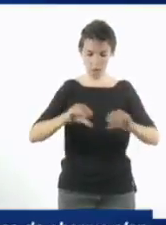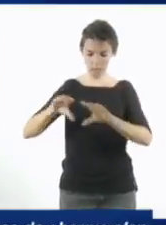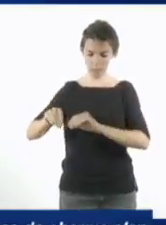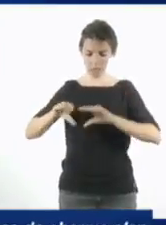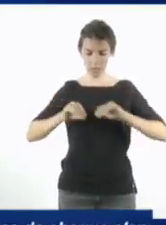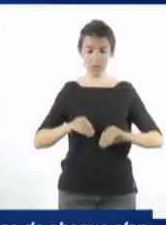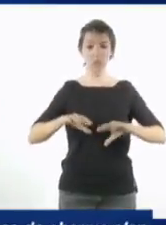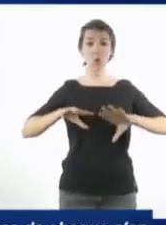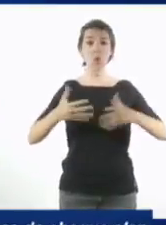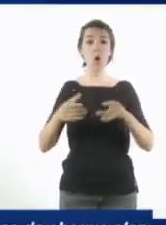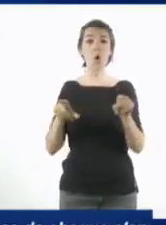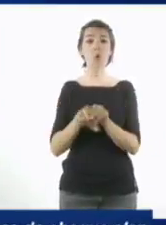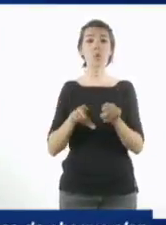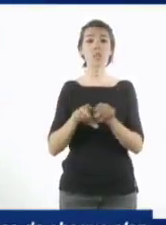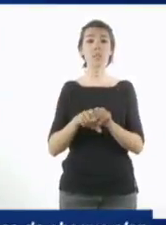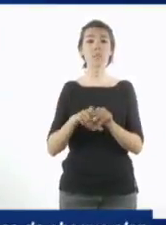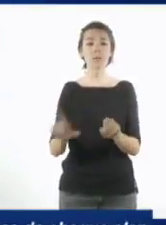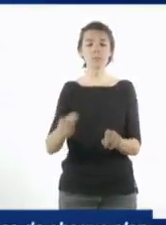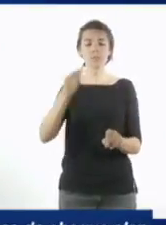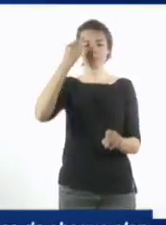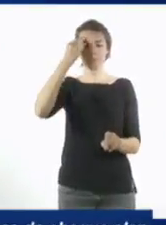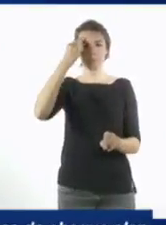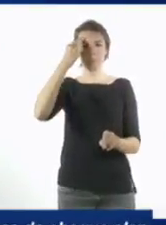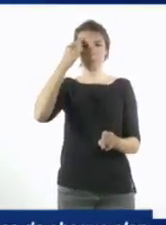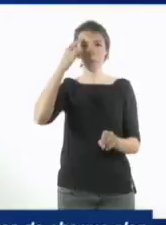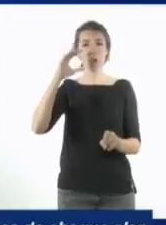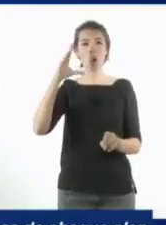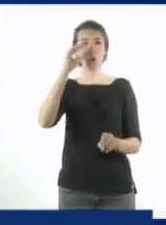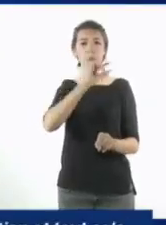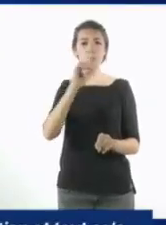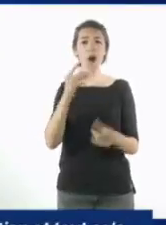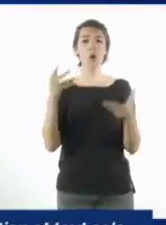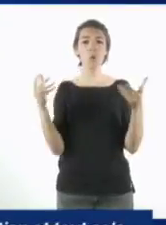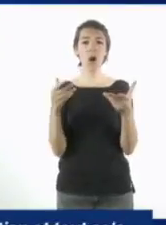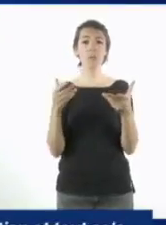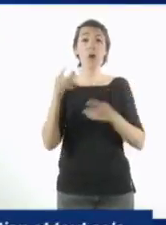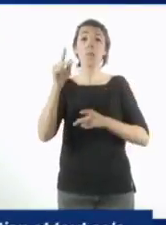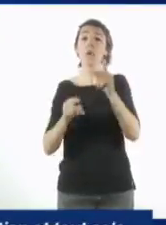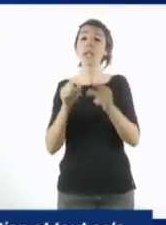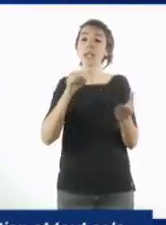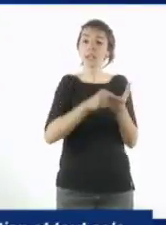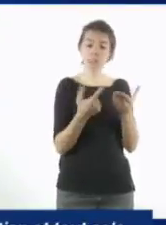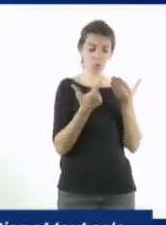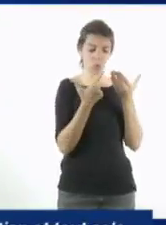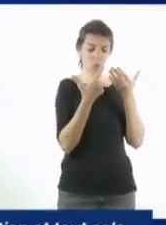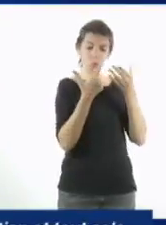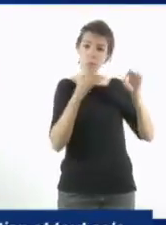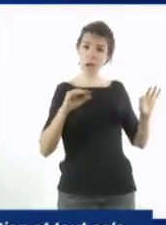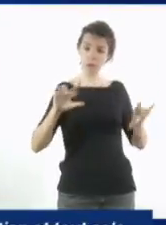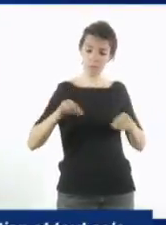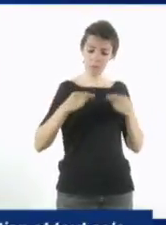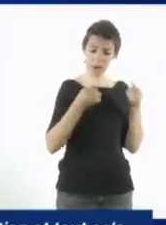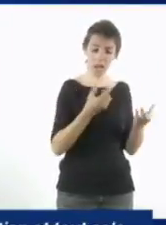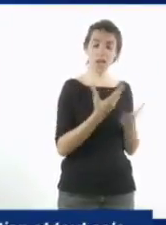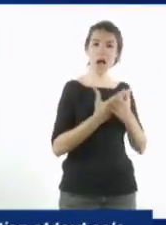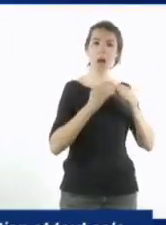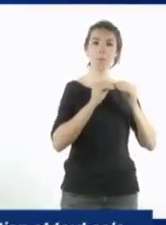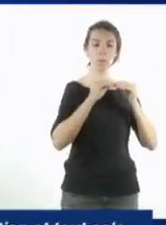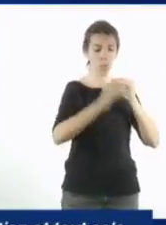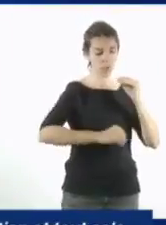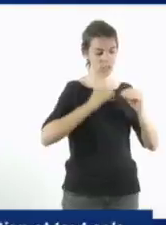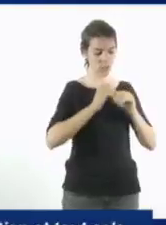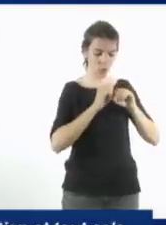Là,'est de la souligner, il ne faut pas perdre, peut-être, on part à nos maires pour, il y a la